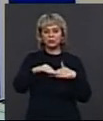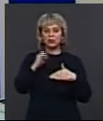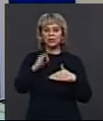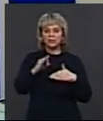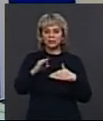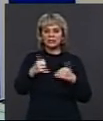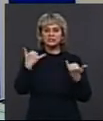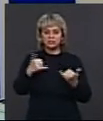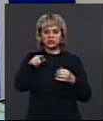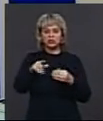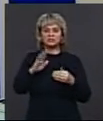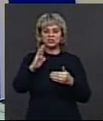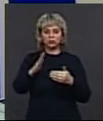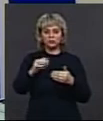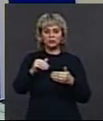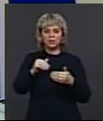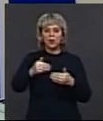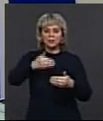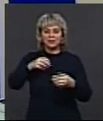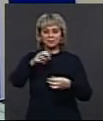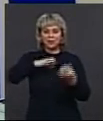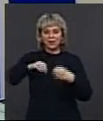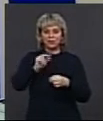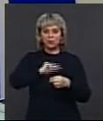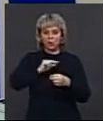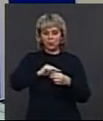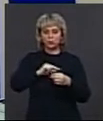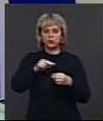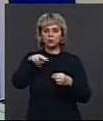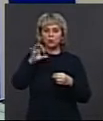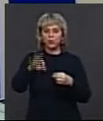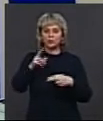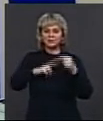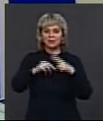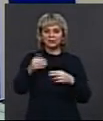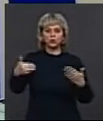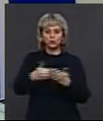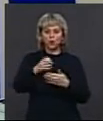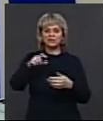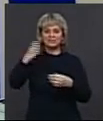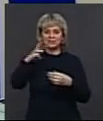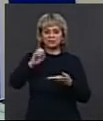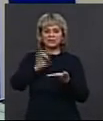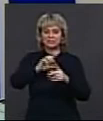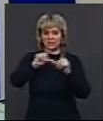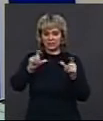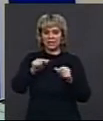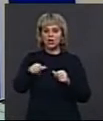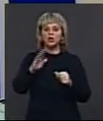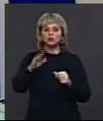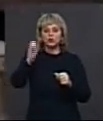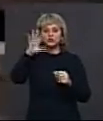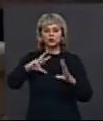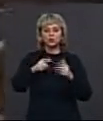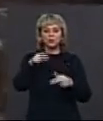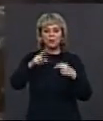И сейчас идут предпроектные проработки по строительству нового современного центра. Но к